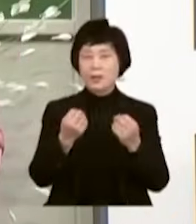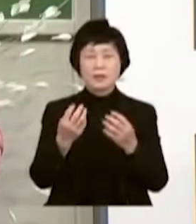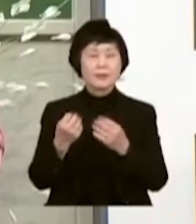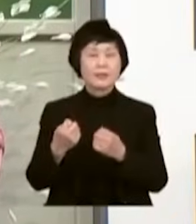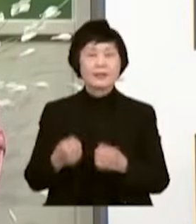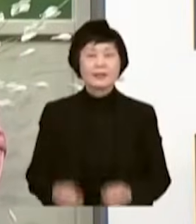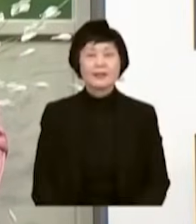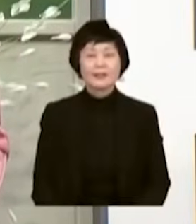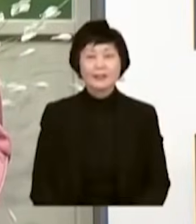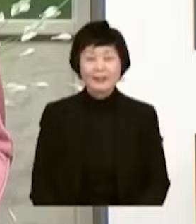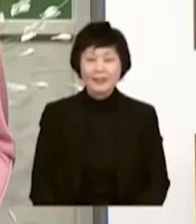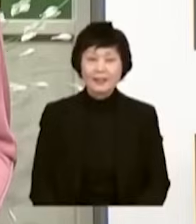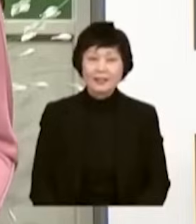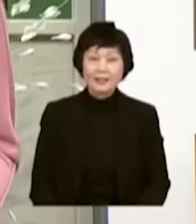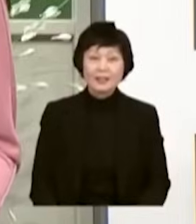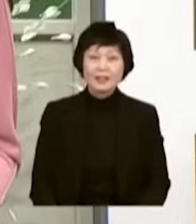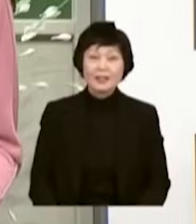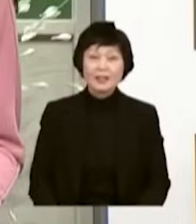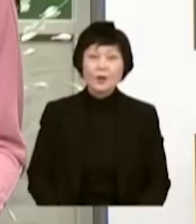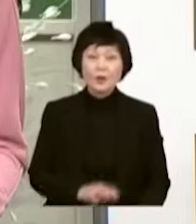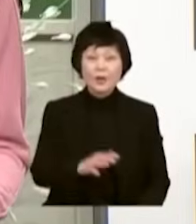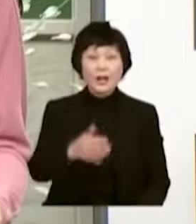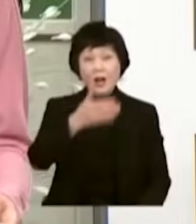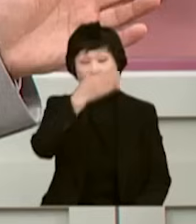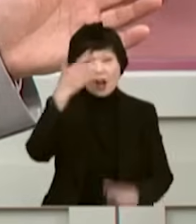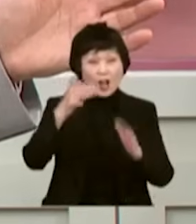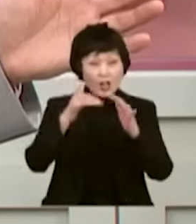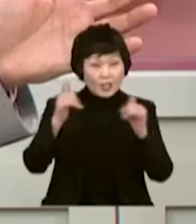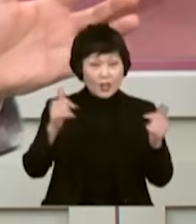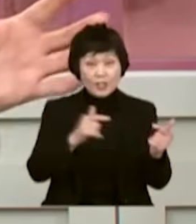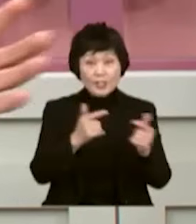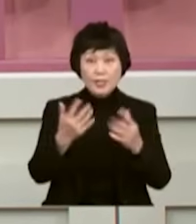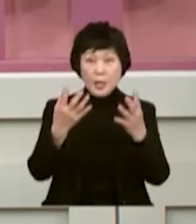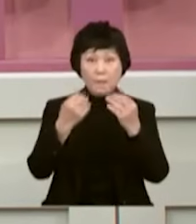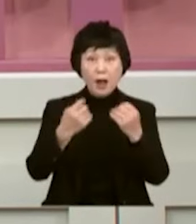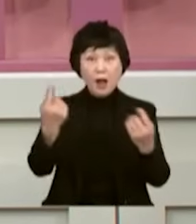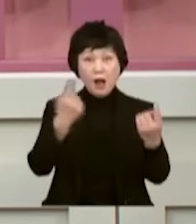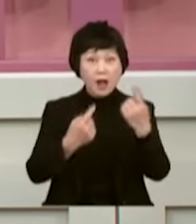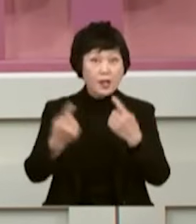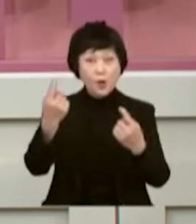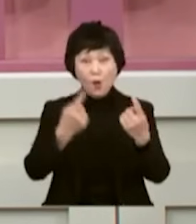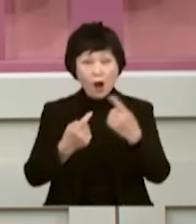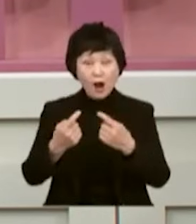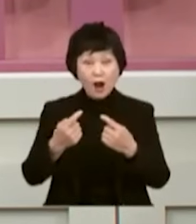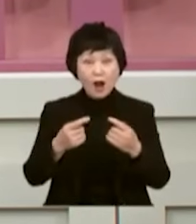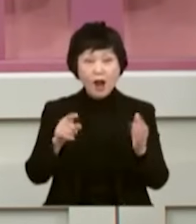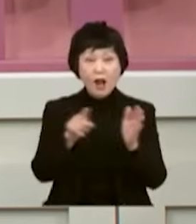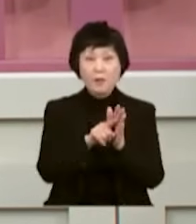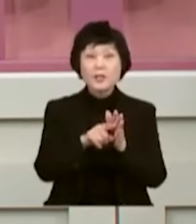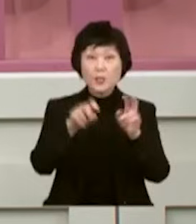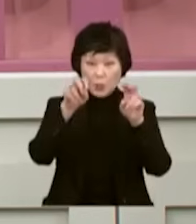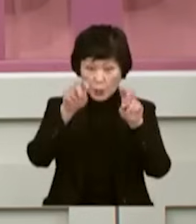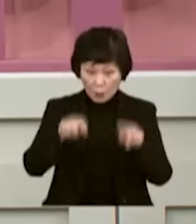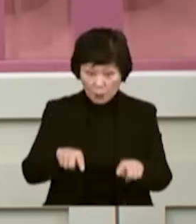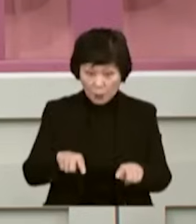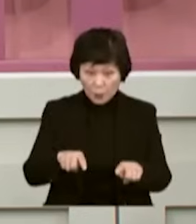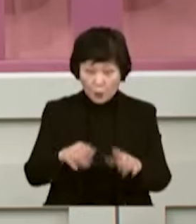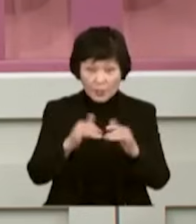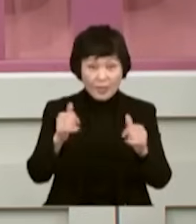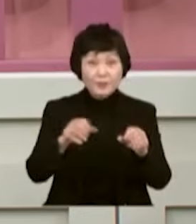이 청년 얘기를 좀 해주세요. 우리가 막 청년들이 들어왔어요. 이 불신자를